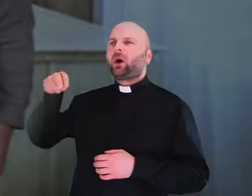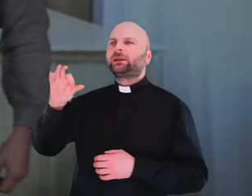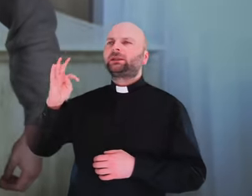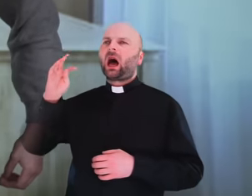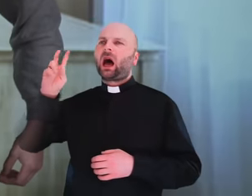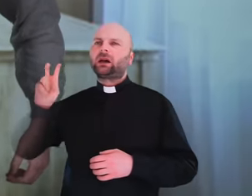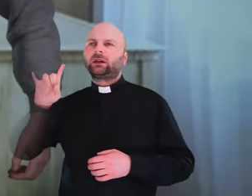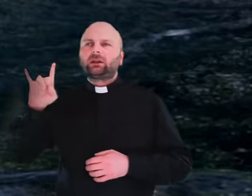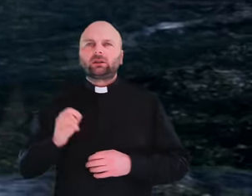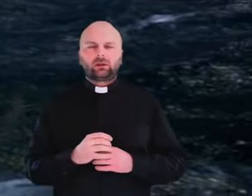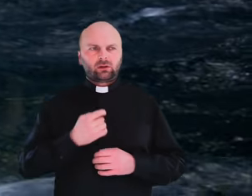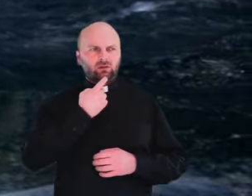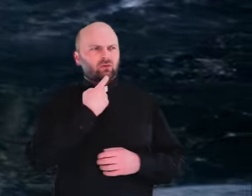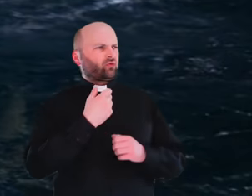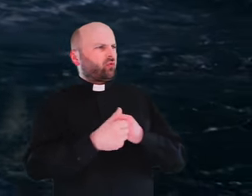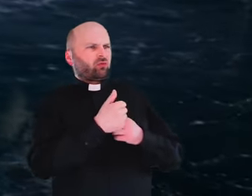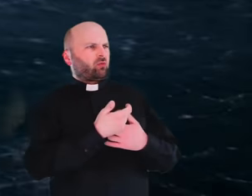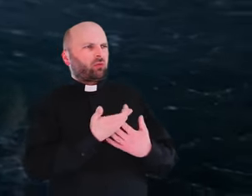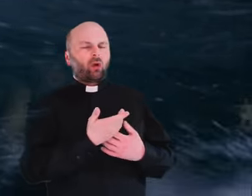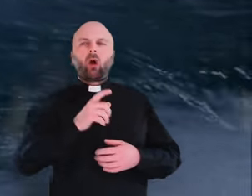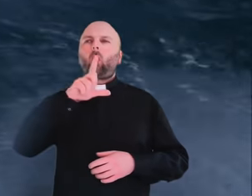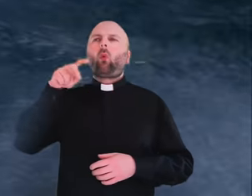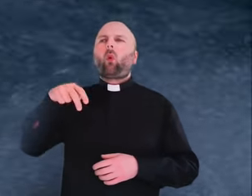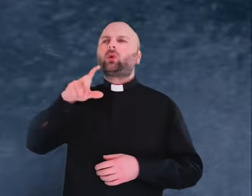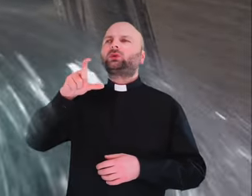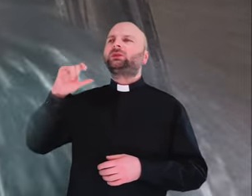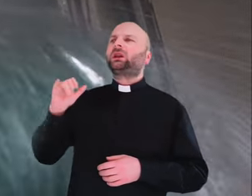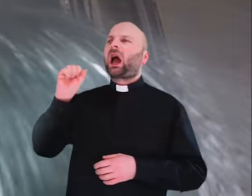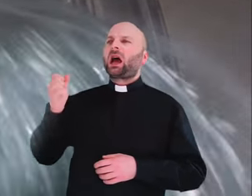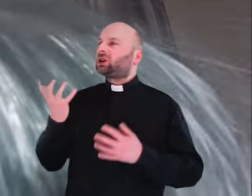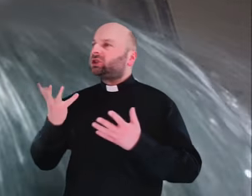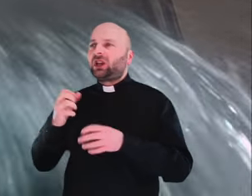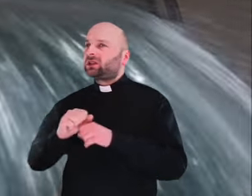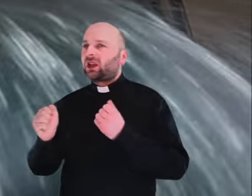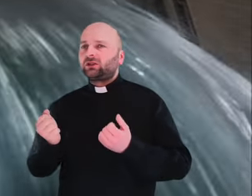Co się dzieje? Łucja, no gdzie jesteście?